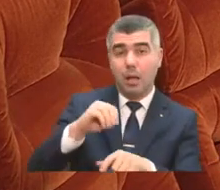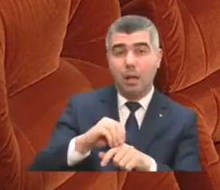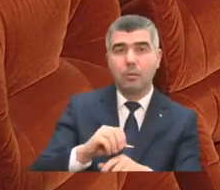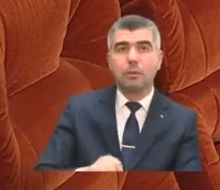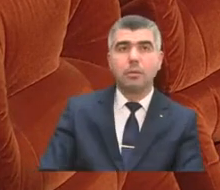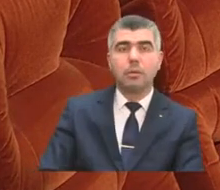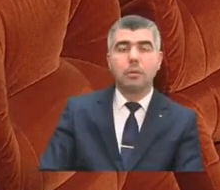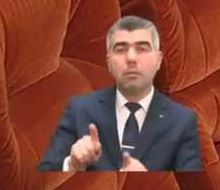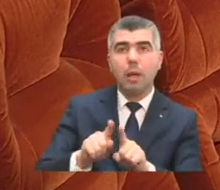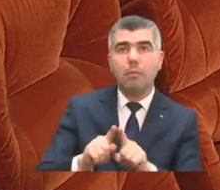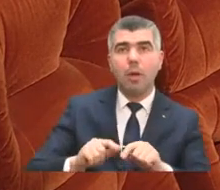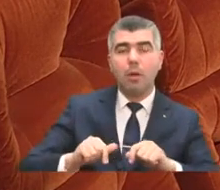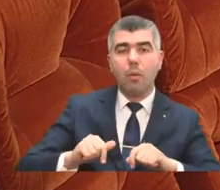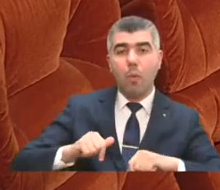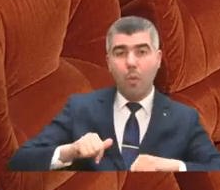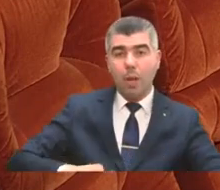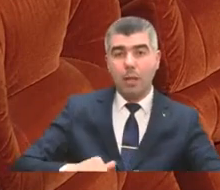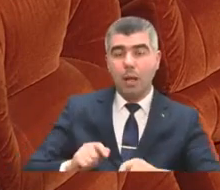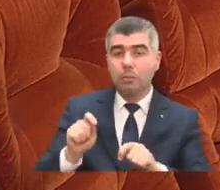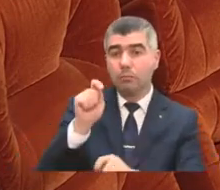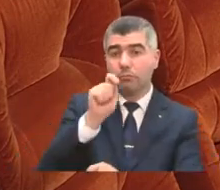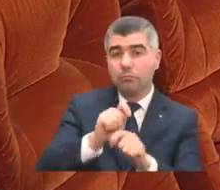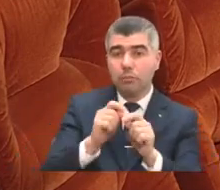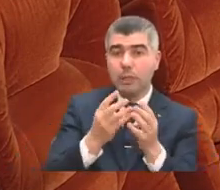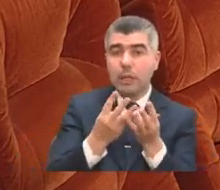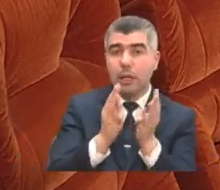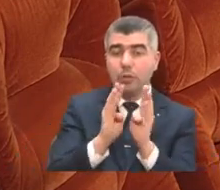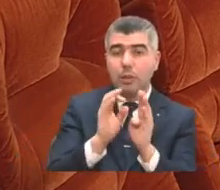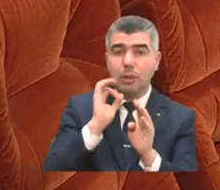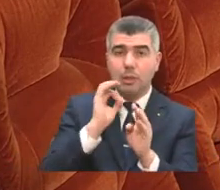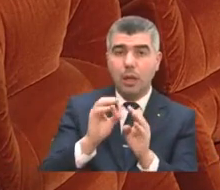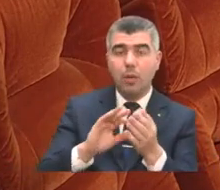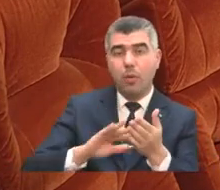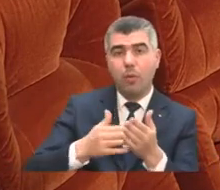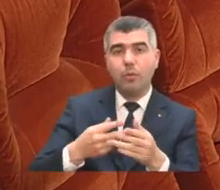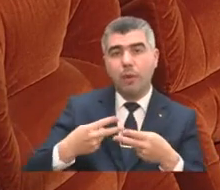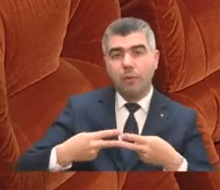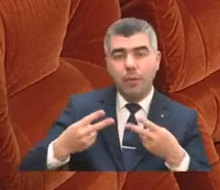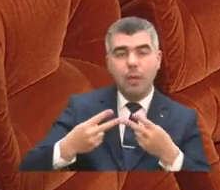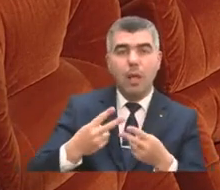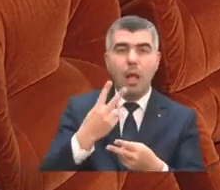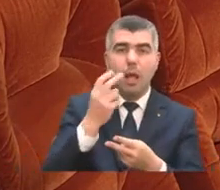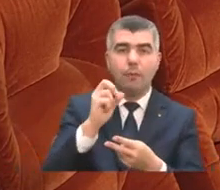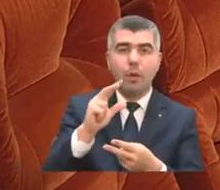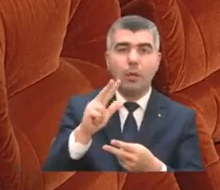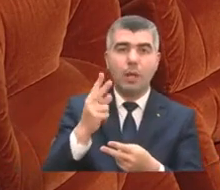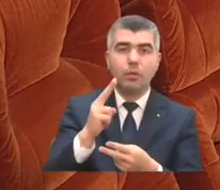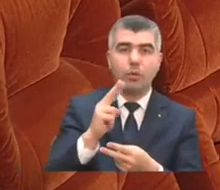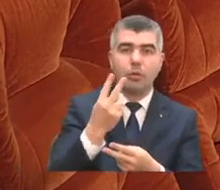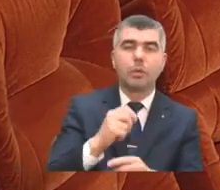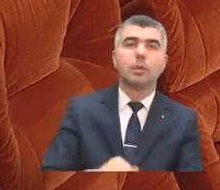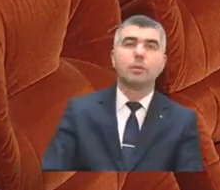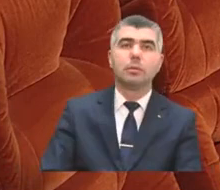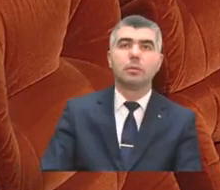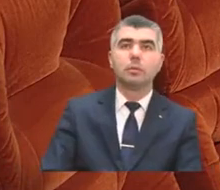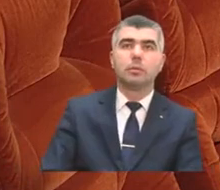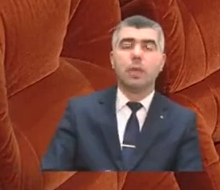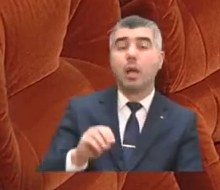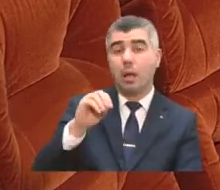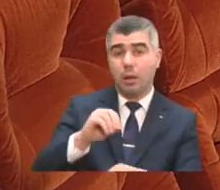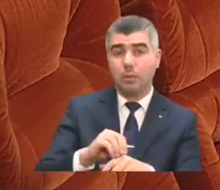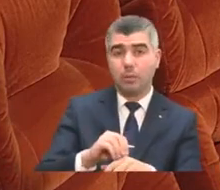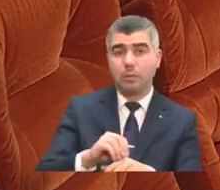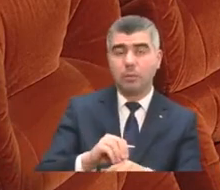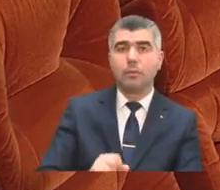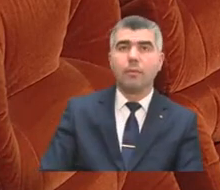ان مصالح الوكاله تتهيئ لفتح باب التسجيل بالنسبه لسنه 2023، ومن جهه اخرى بغيت نقول